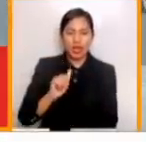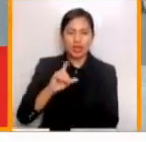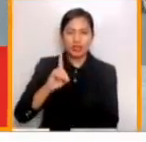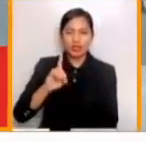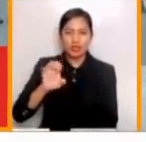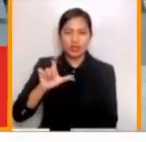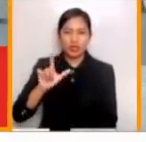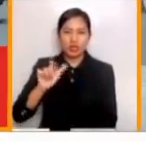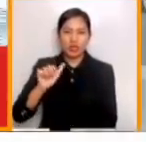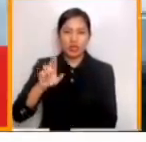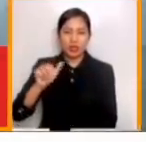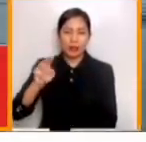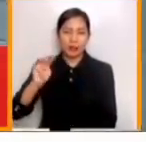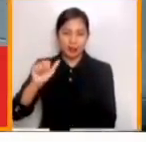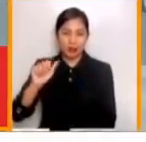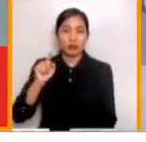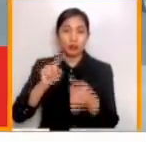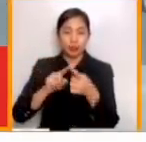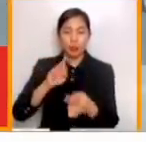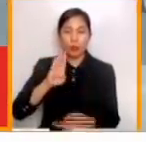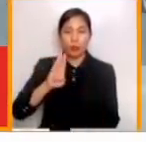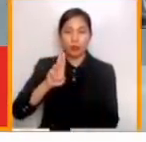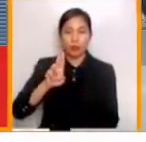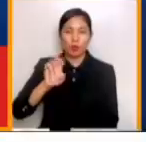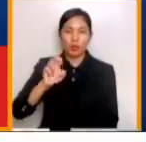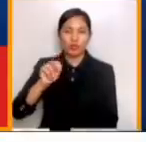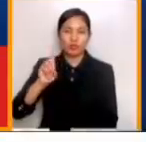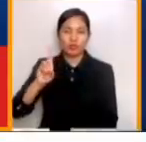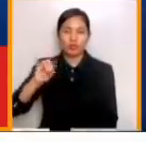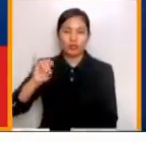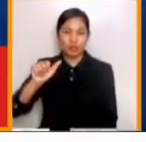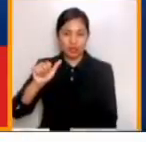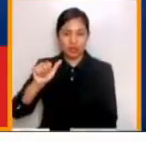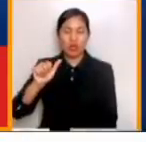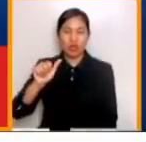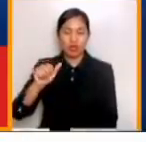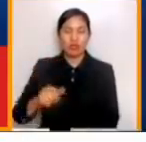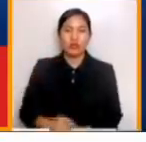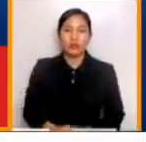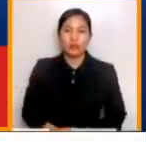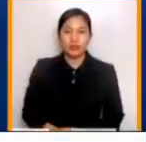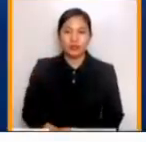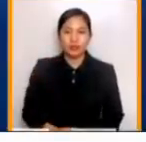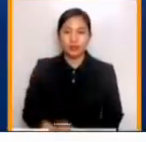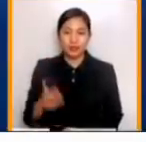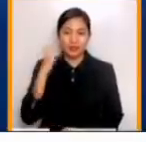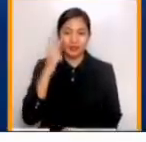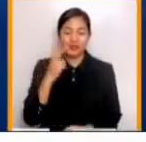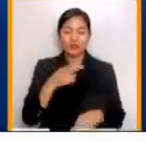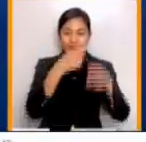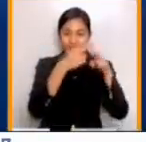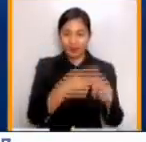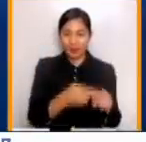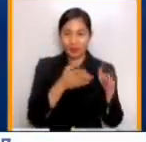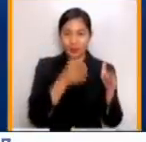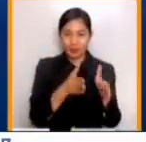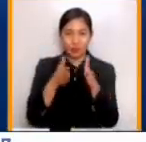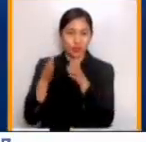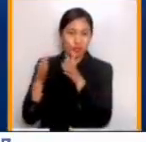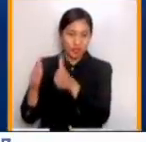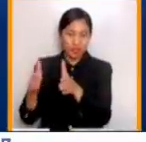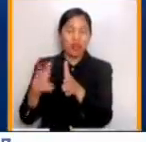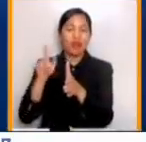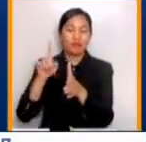hanggang Buendia, sa Buendia mula A. De La Rama hanggang Halandoni Street, sa Halandoni Street mula Buendia hanggang V. Soto